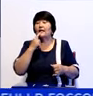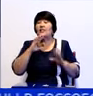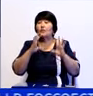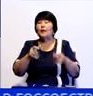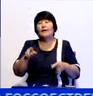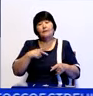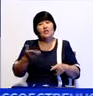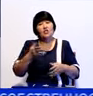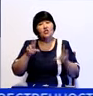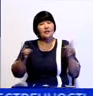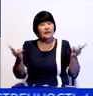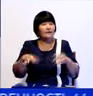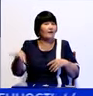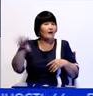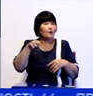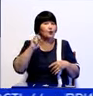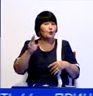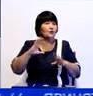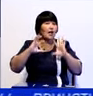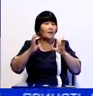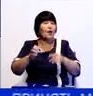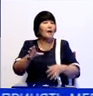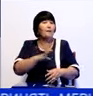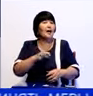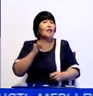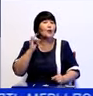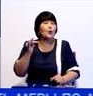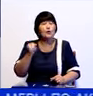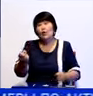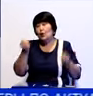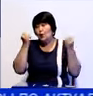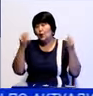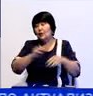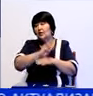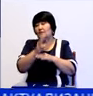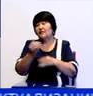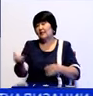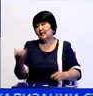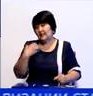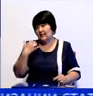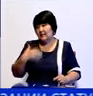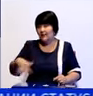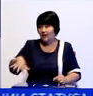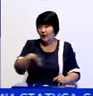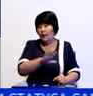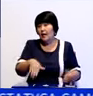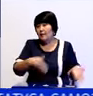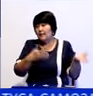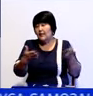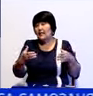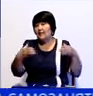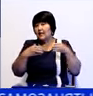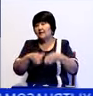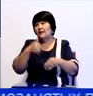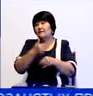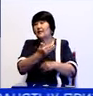считаем необходимым показать всему тюркскому миру богатую историю и культуру священного Кызылординского региона. Приглашаем делегацию во